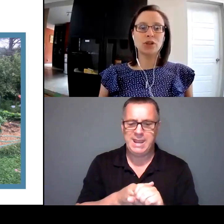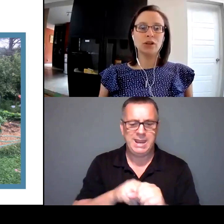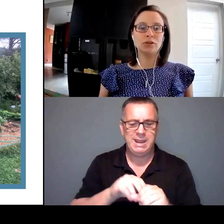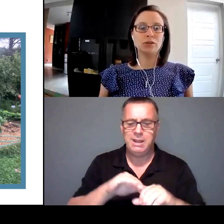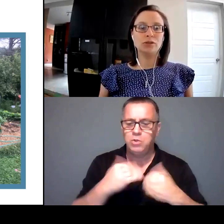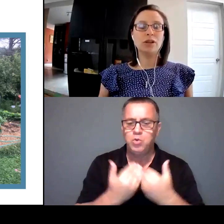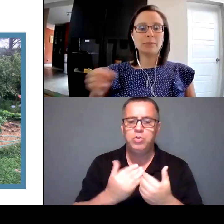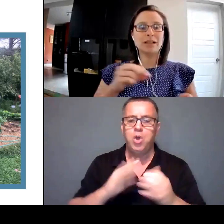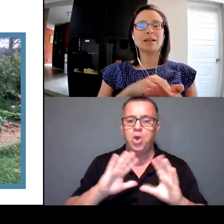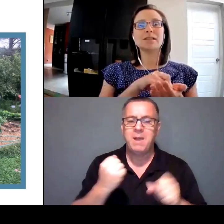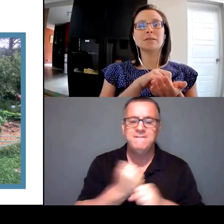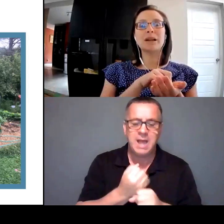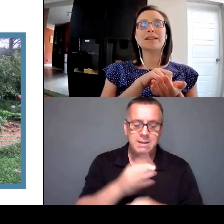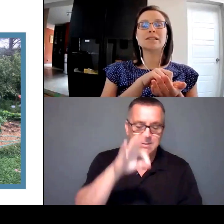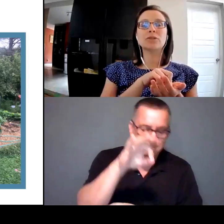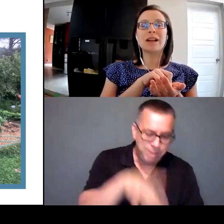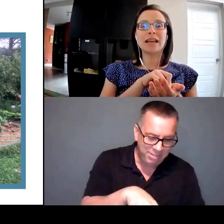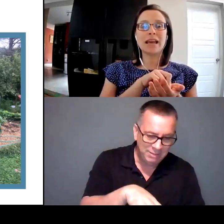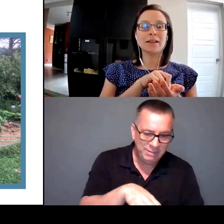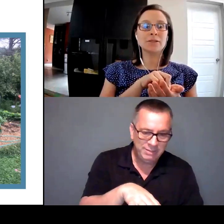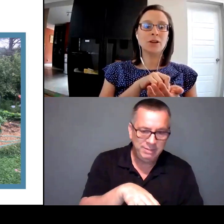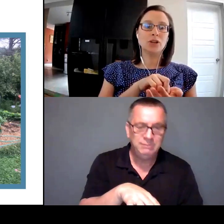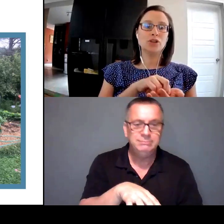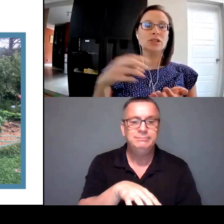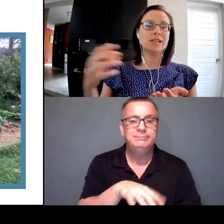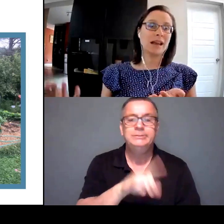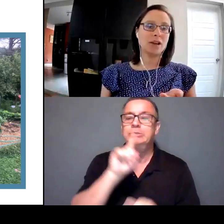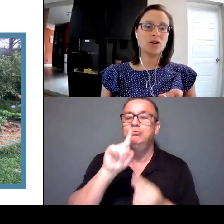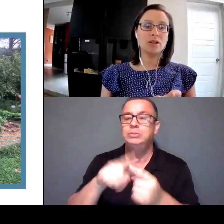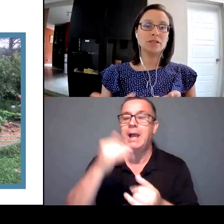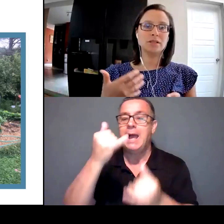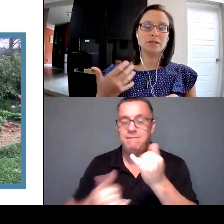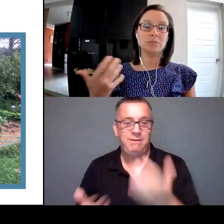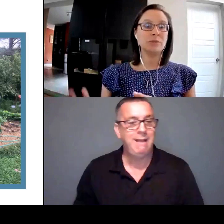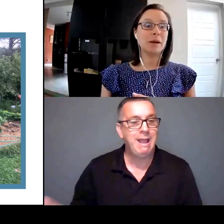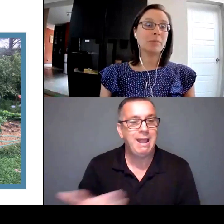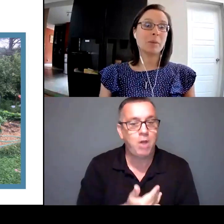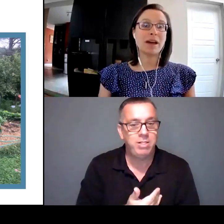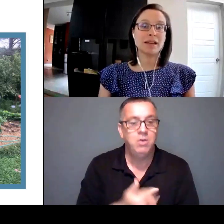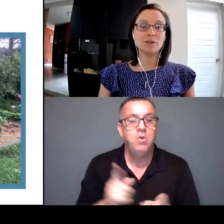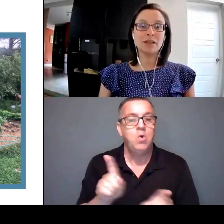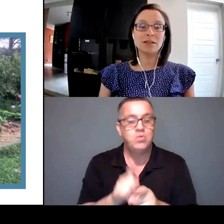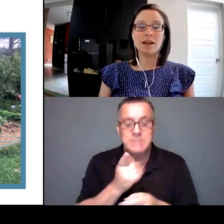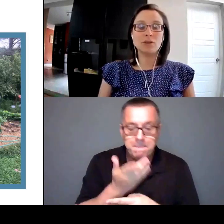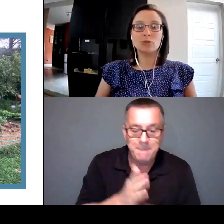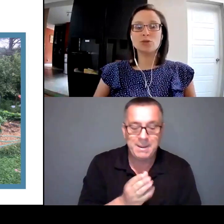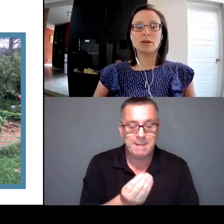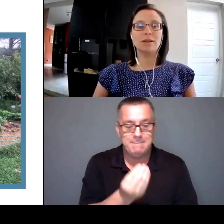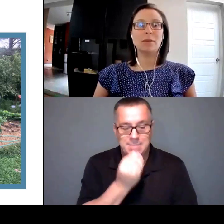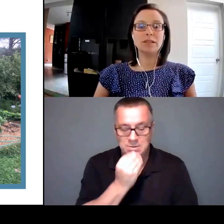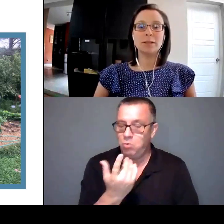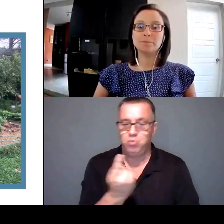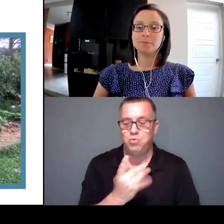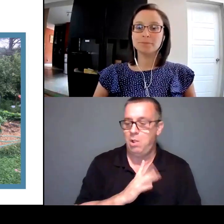processus de la plantation de la graine jusqu'à la récolte et puis même la préparation d'aliments. Ils ont toujours